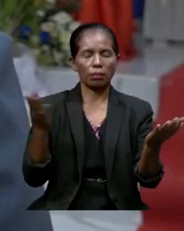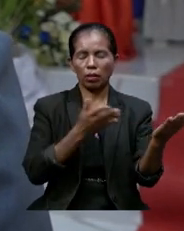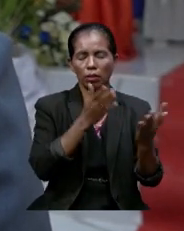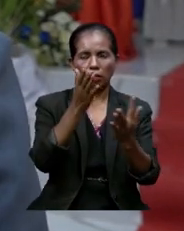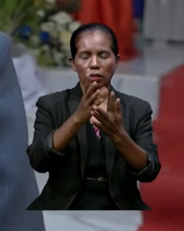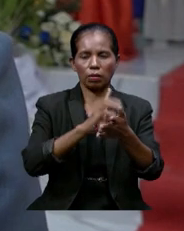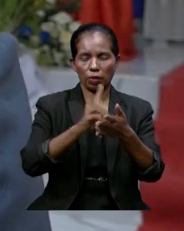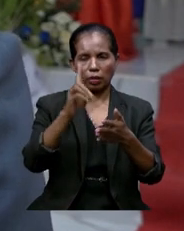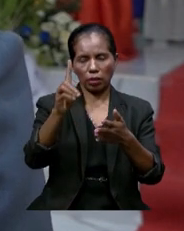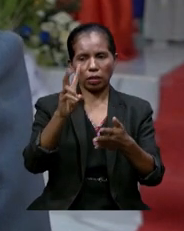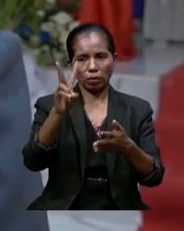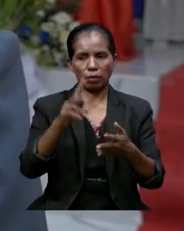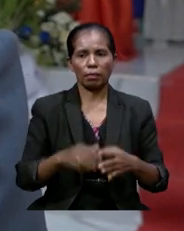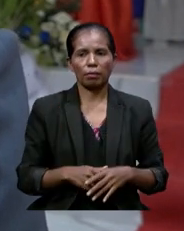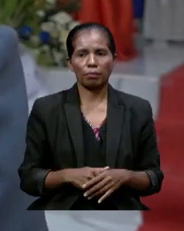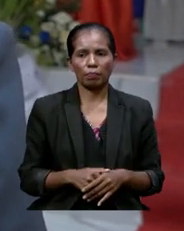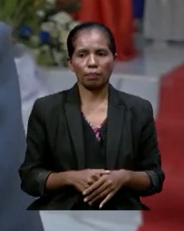semana ida karua mai.